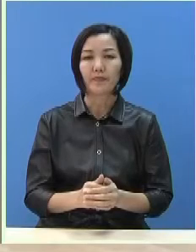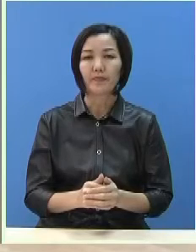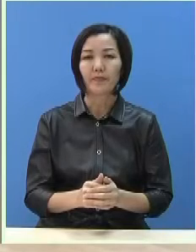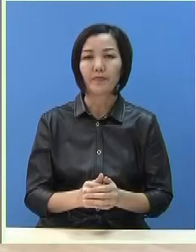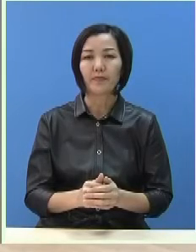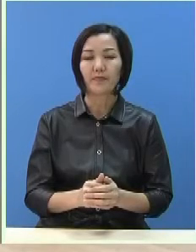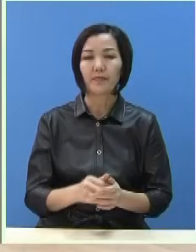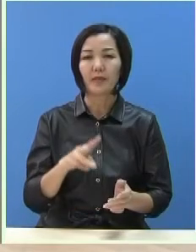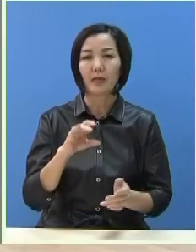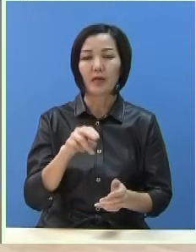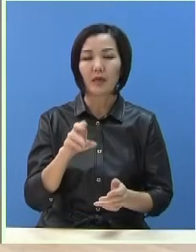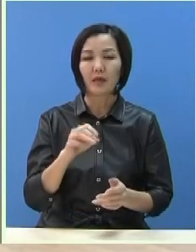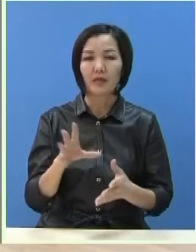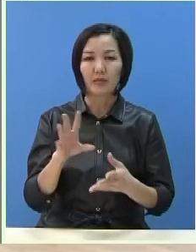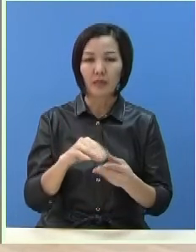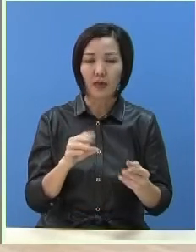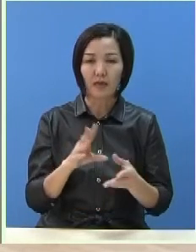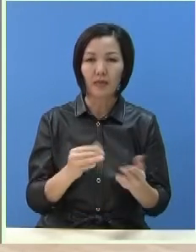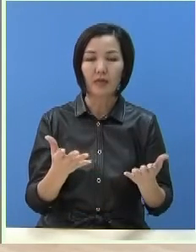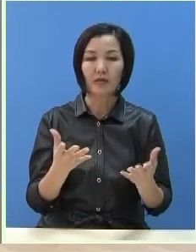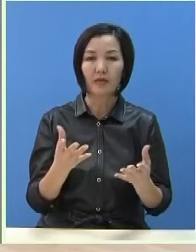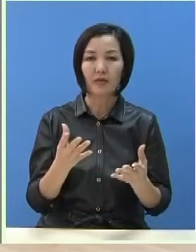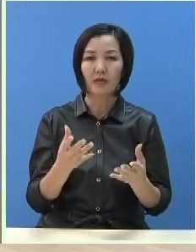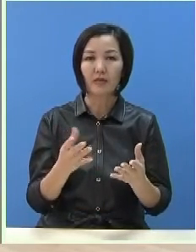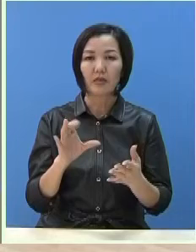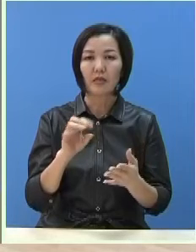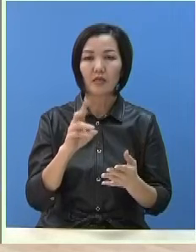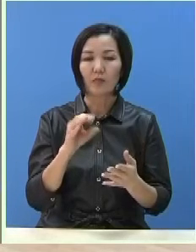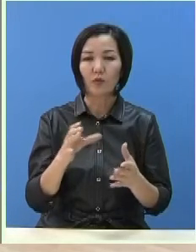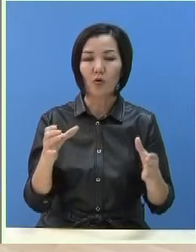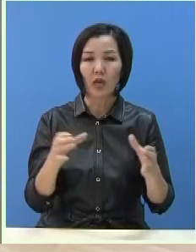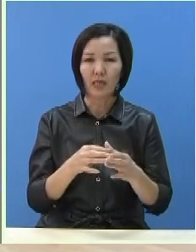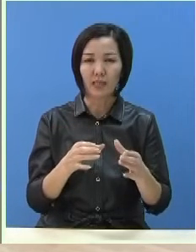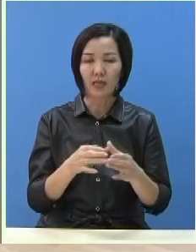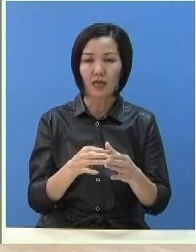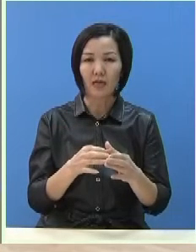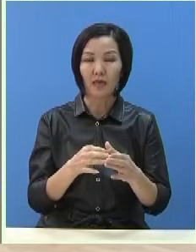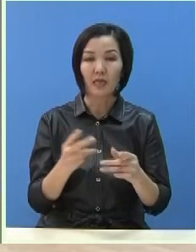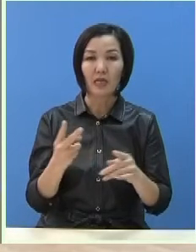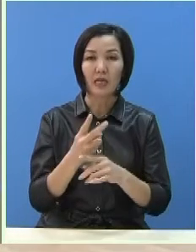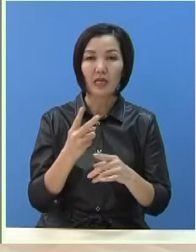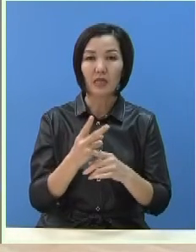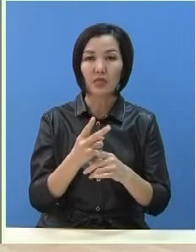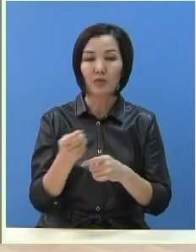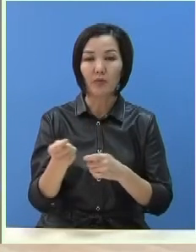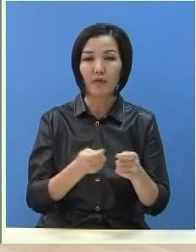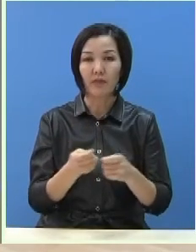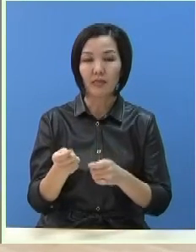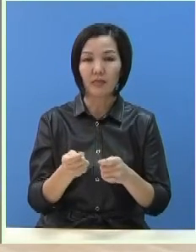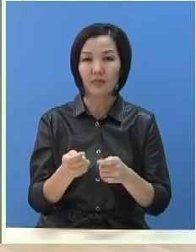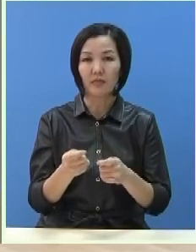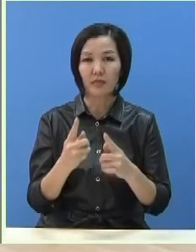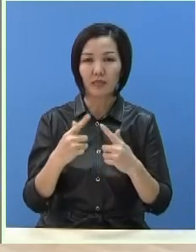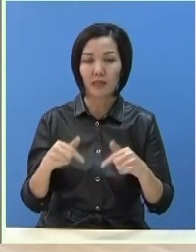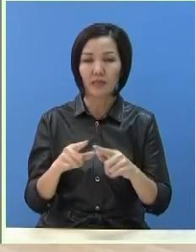Сонан кейін мен бір айтатын тағы, мына бізде қазір Самұрық Қазына деген екінші бір правительство сияқты